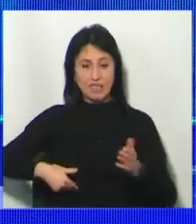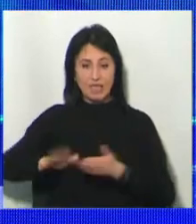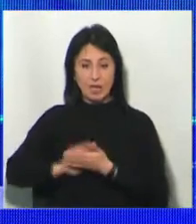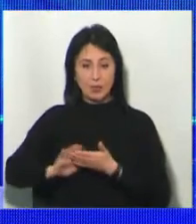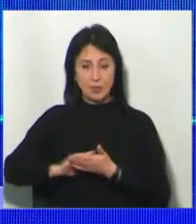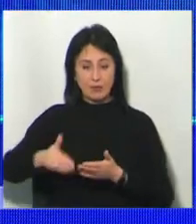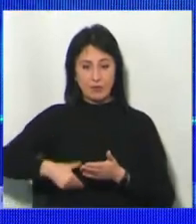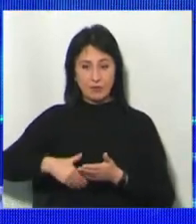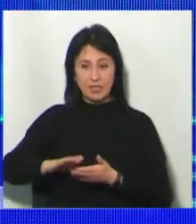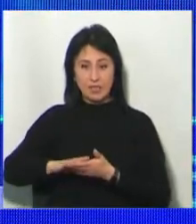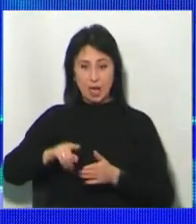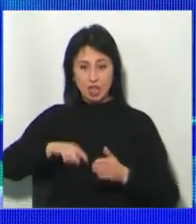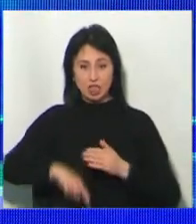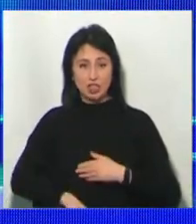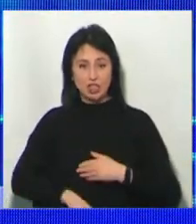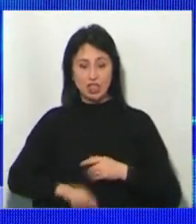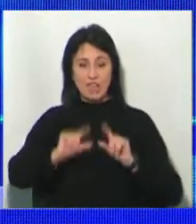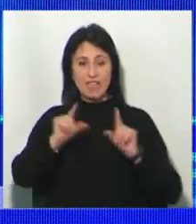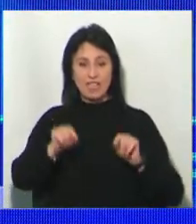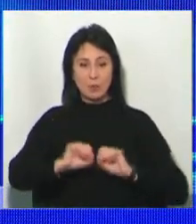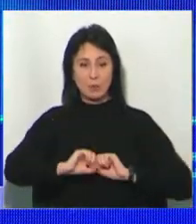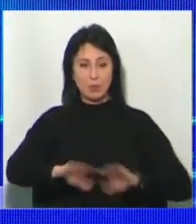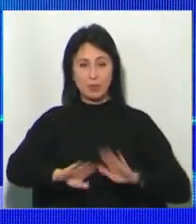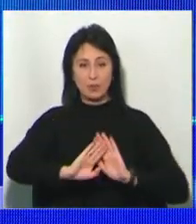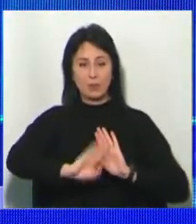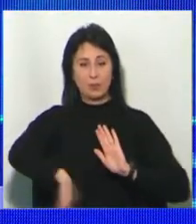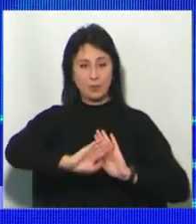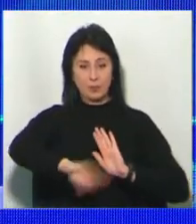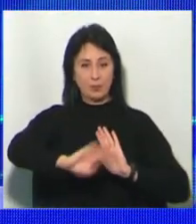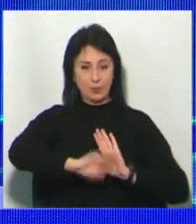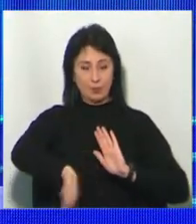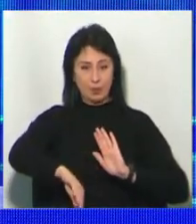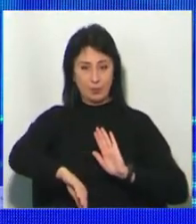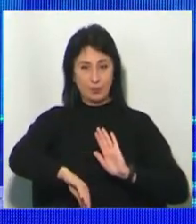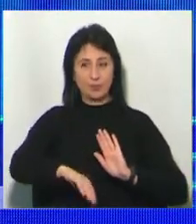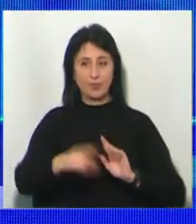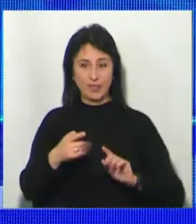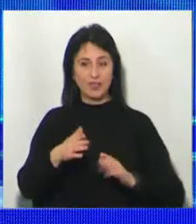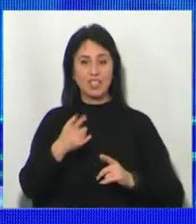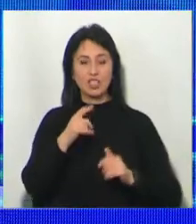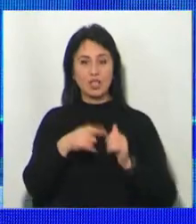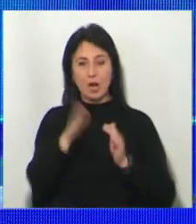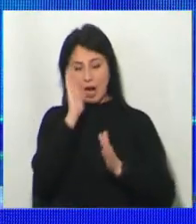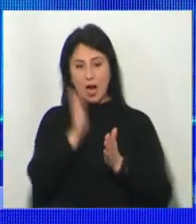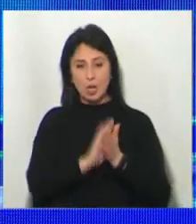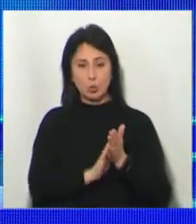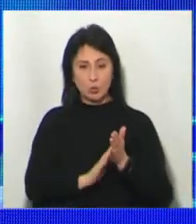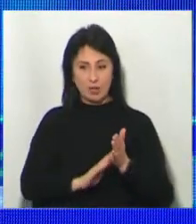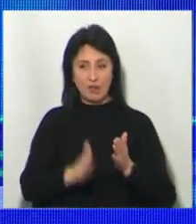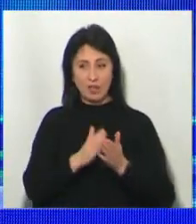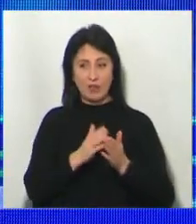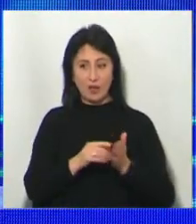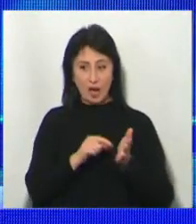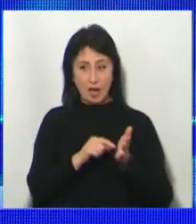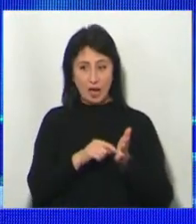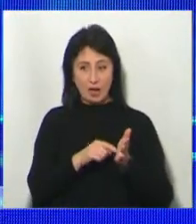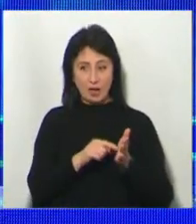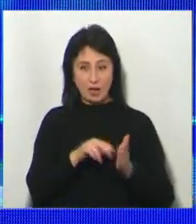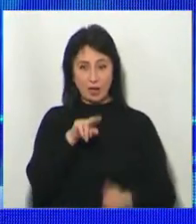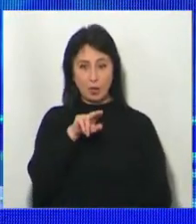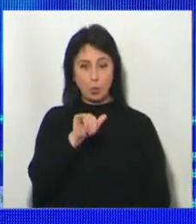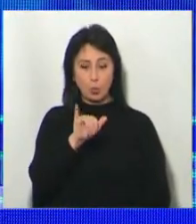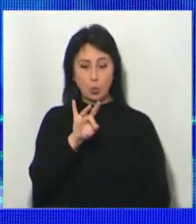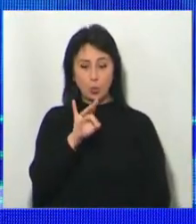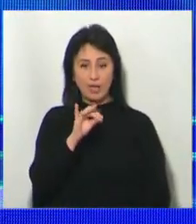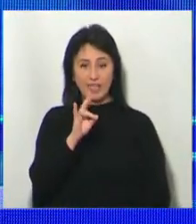განეიტრალება და შარდის საშუალებით, ირკვევების საშუალებით ხდება გარეთ გამოდევნა. და ეს ერთ-ერთი დაშლის პროდუქტი არის სწორედ პურინები